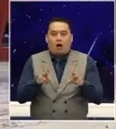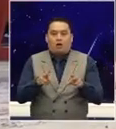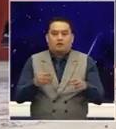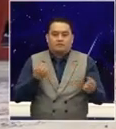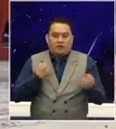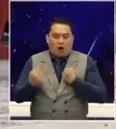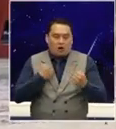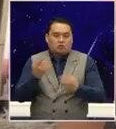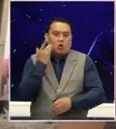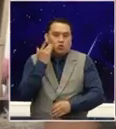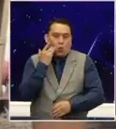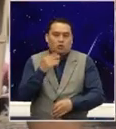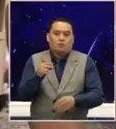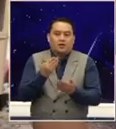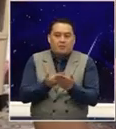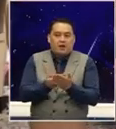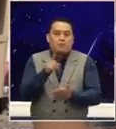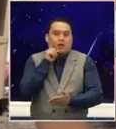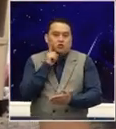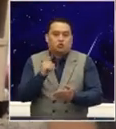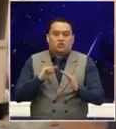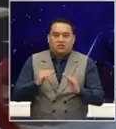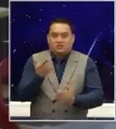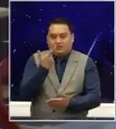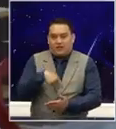тонусе. Кроме того, подает пример молодежи и своим детям.